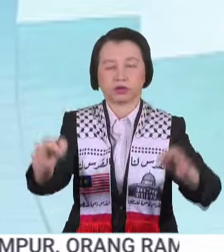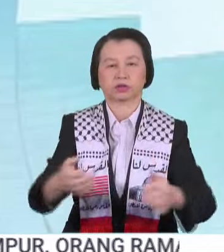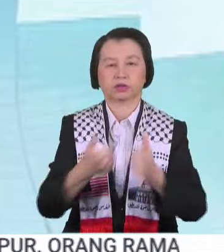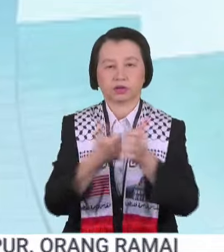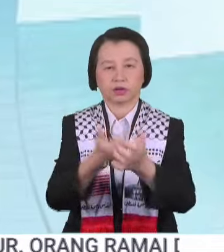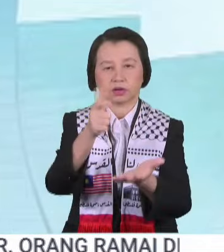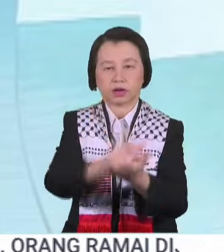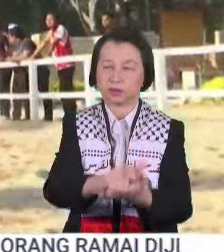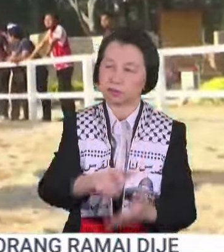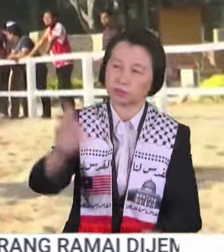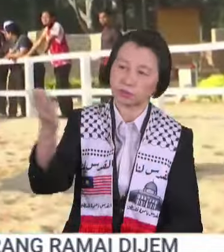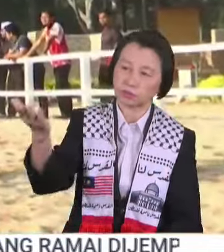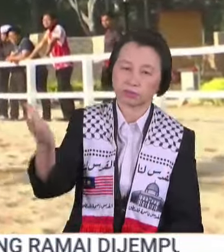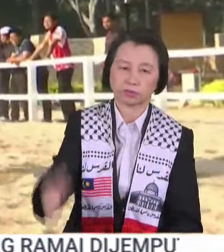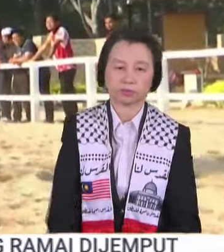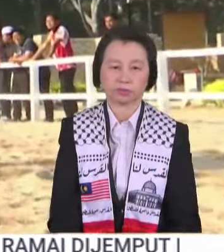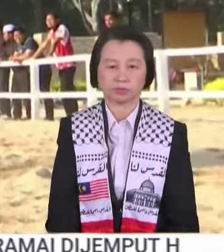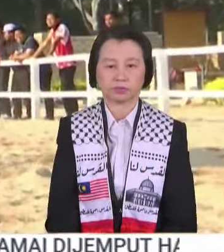Anwar.